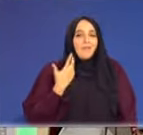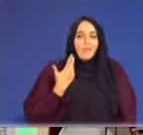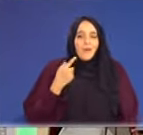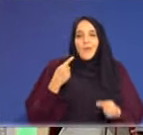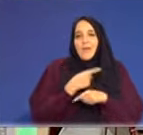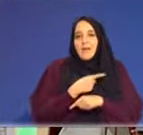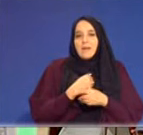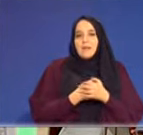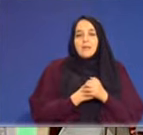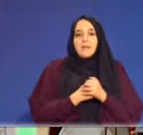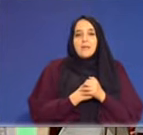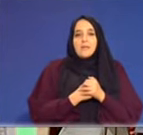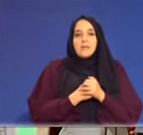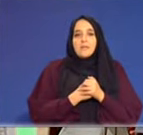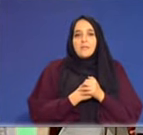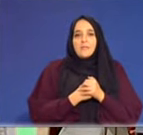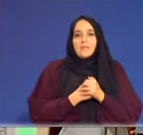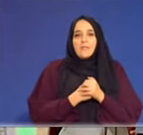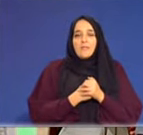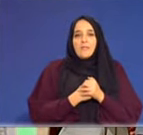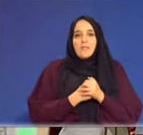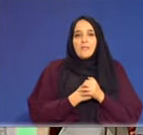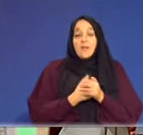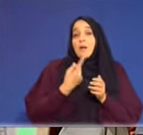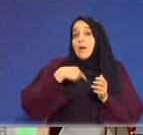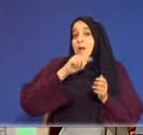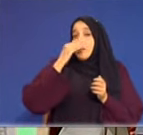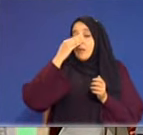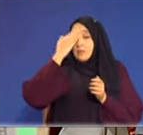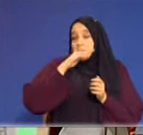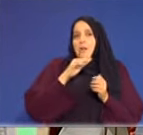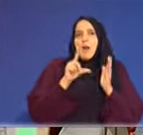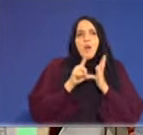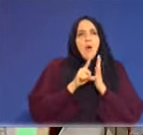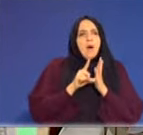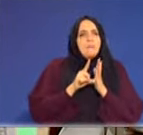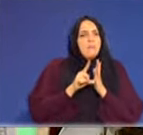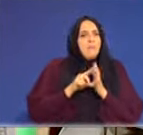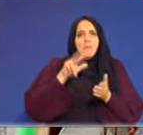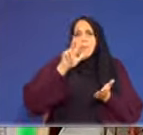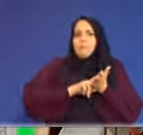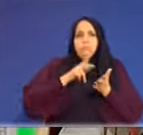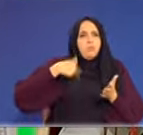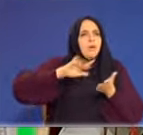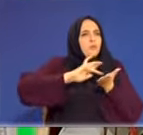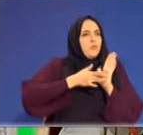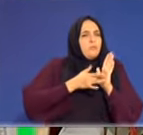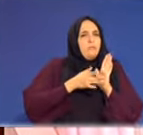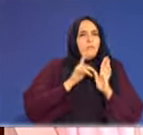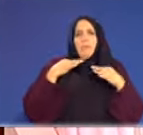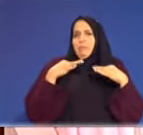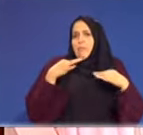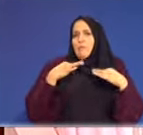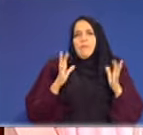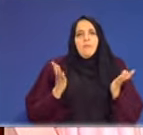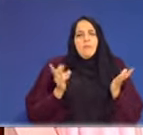إليه. القاعدة نعم. القانونية نعم. كما هو معروف هي عامة ومجردة، مجردة لا رجل دو دروا جنرال يا بستريت يا بستريت.